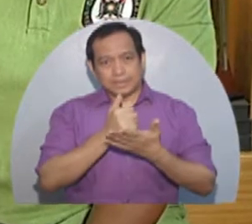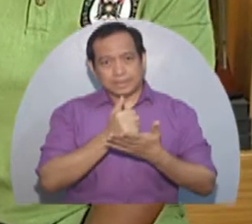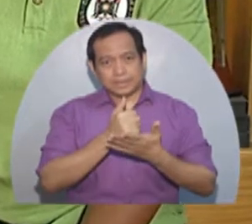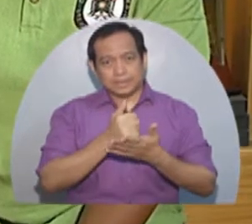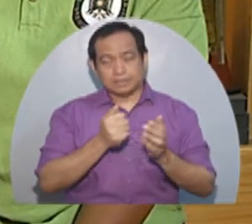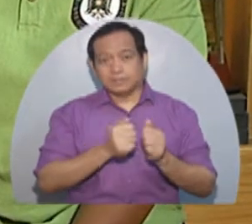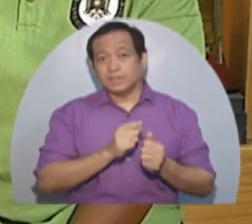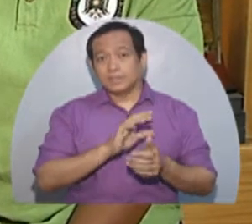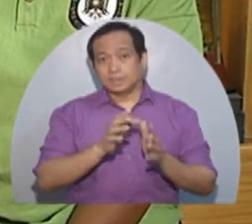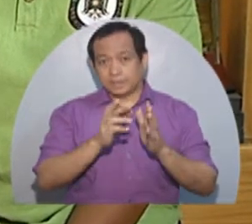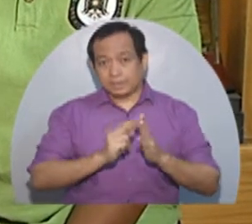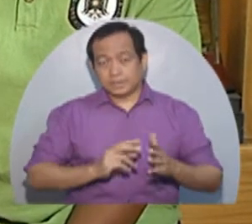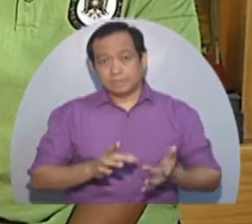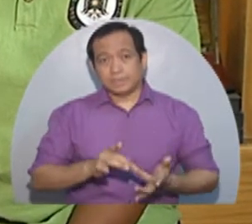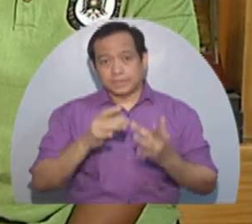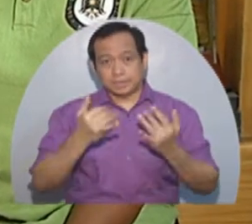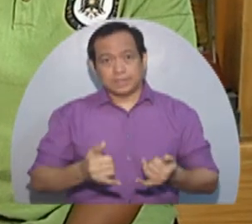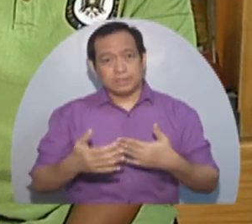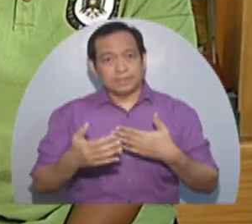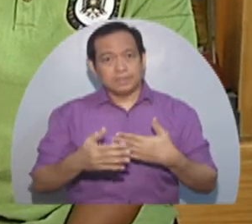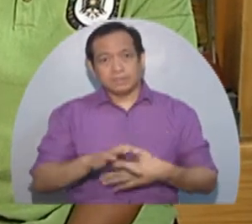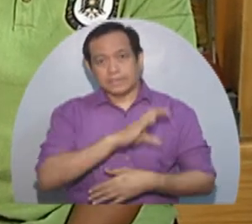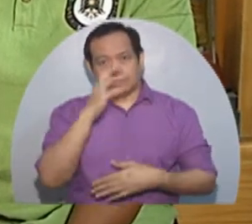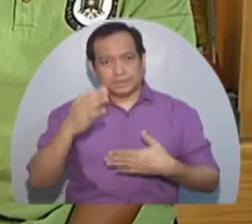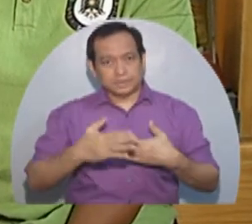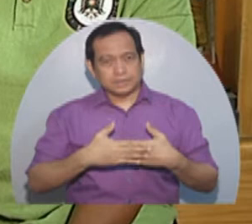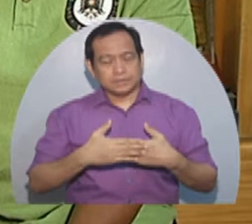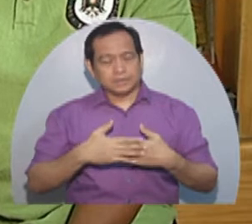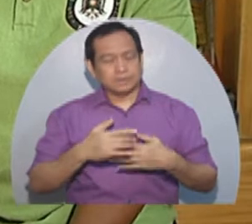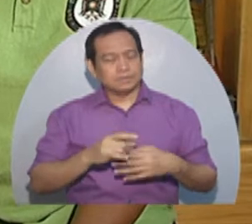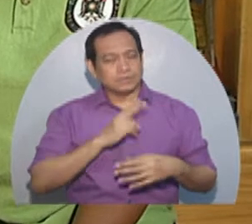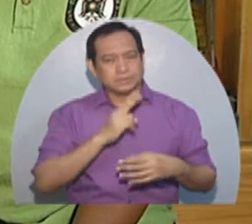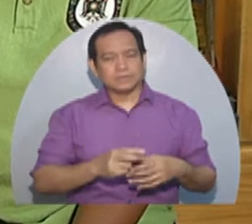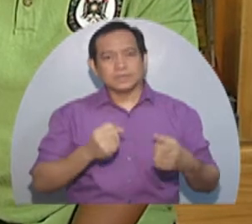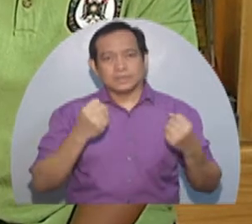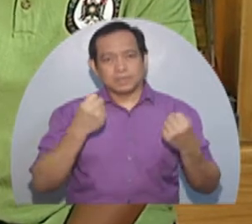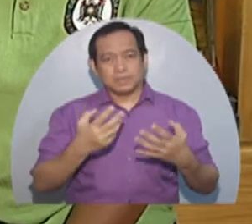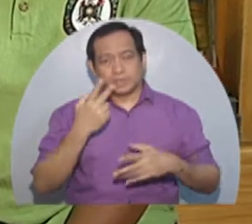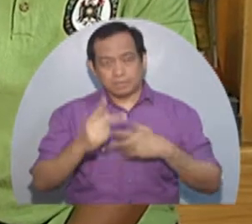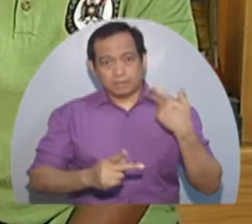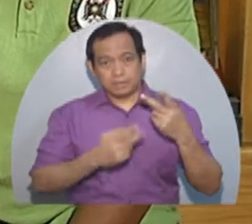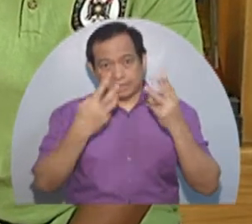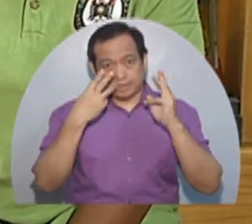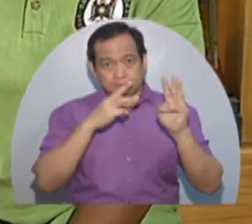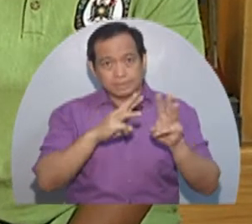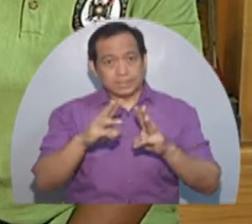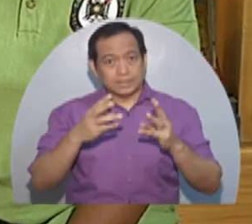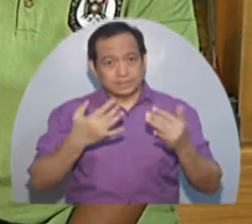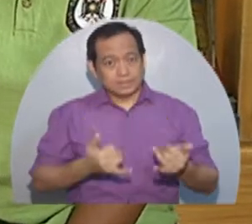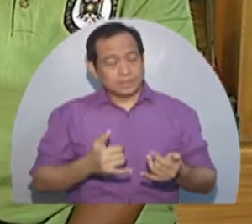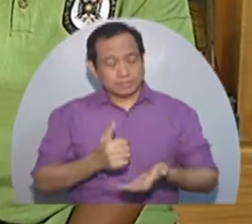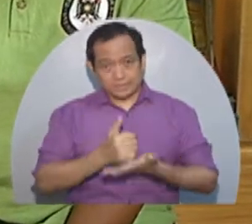mga kahilingan. Lalo pa ngayon, magpapasko. Sigurado po na may nakakapanood sa inyo